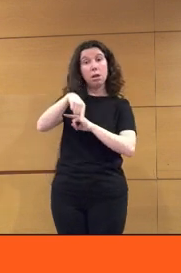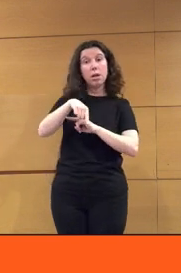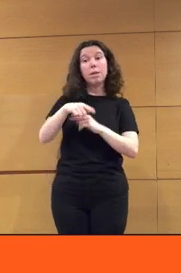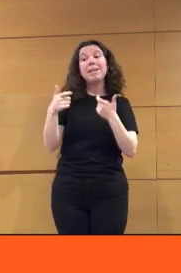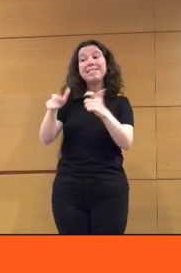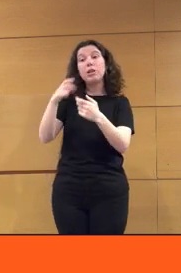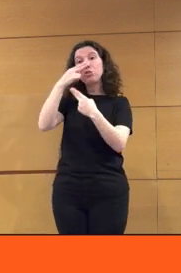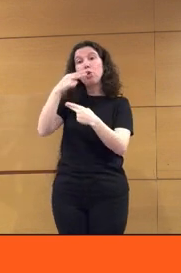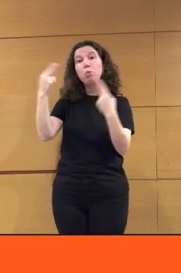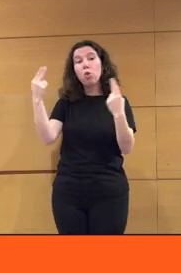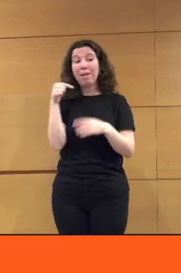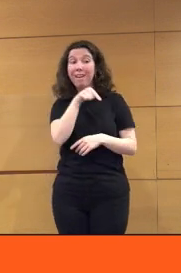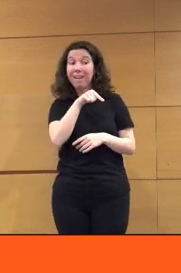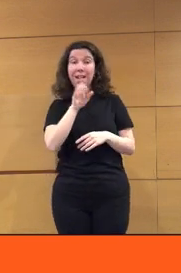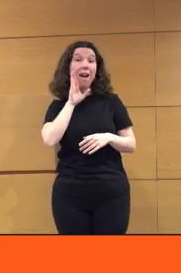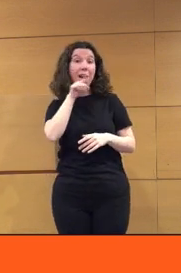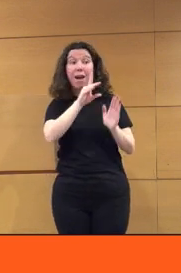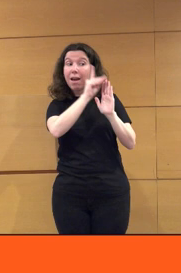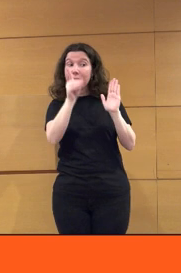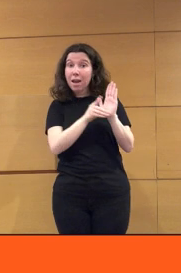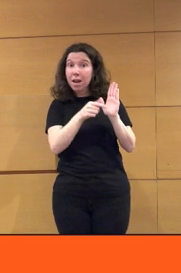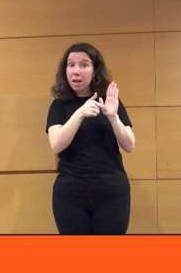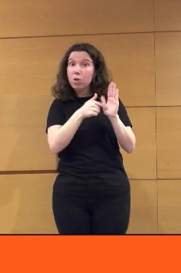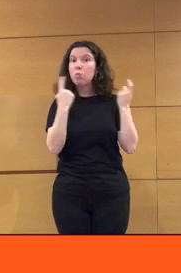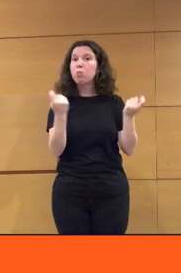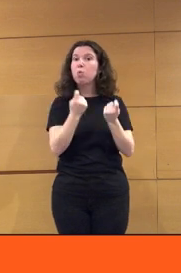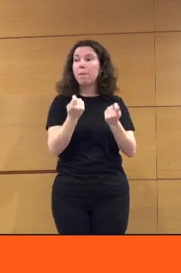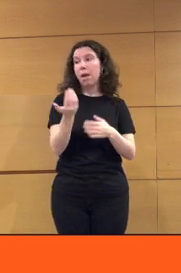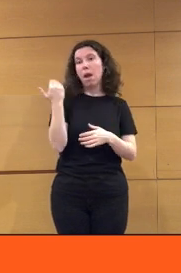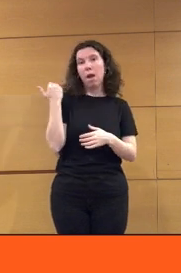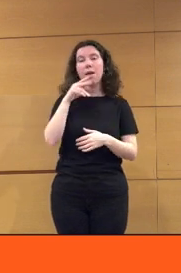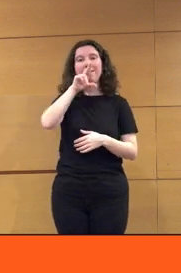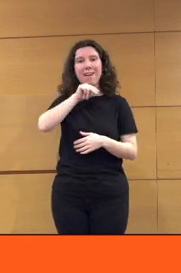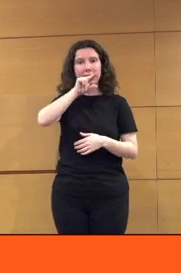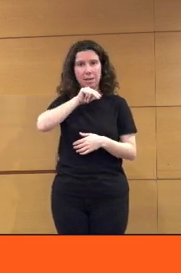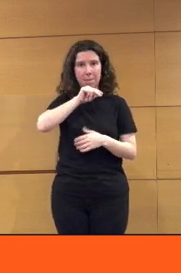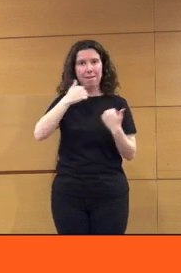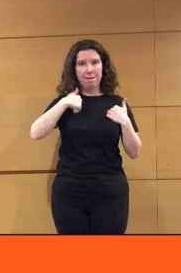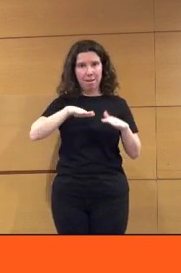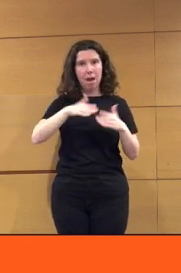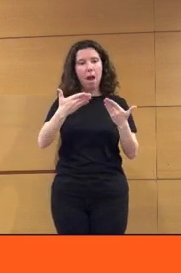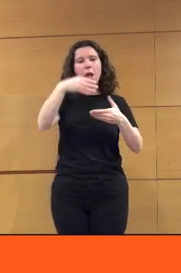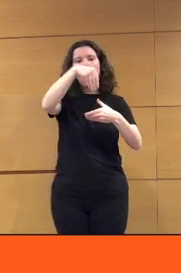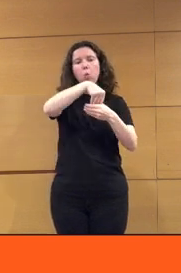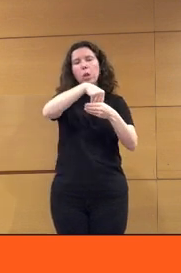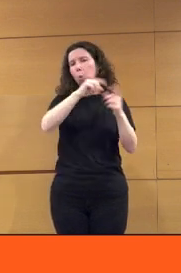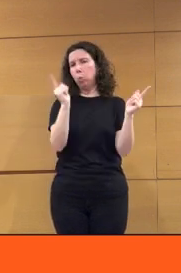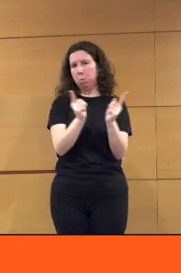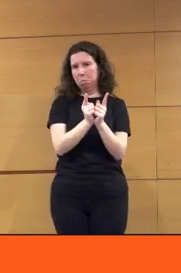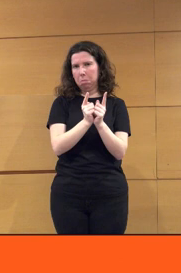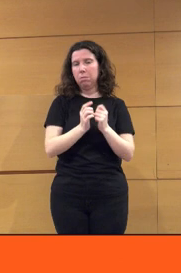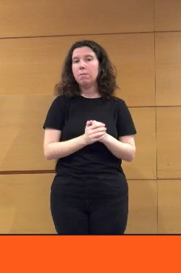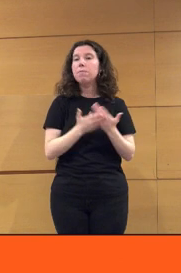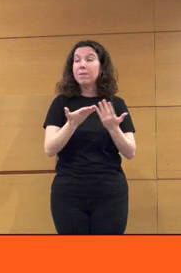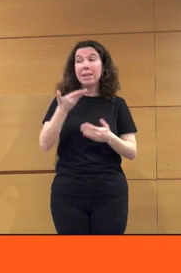sector públic. Aquest decret es va publicar el mes de desembre i ara entrarem breument en el seu contingut, però sí que és important